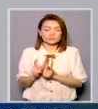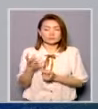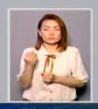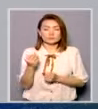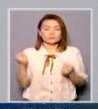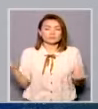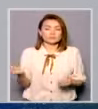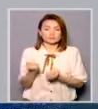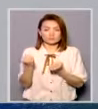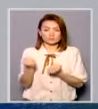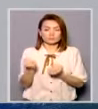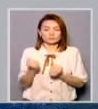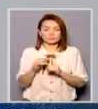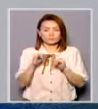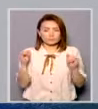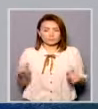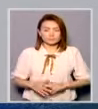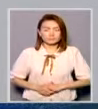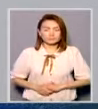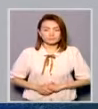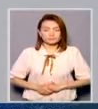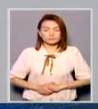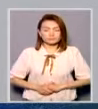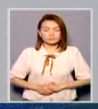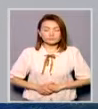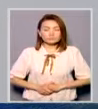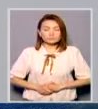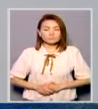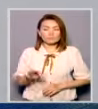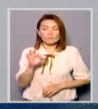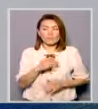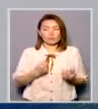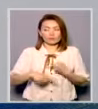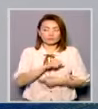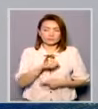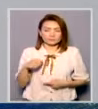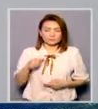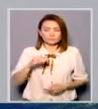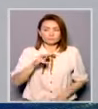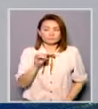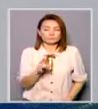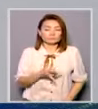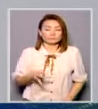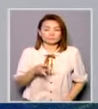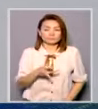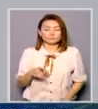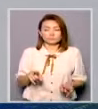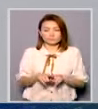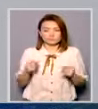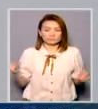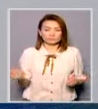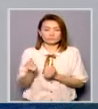қоғамдық қолдауын республикалық штабта қазір құрылып жатыр. Осы шеңберде біз өзіміз Атырау өңірі